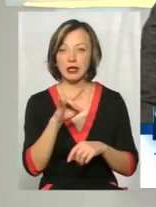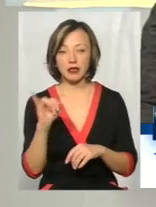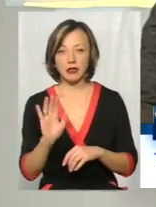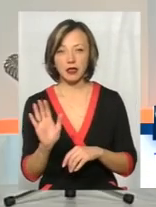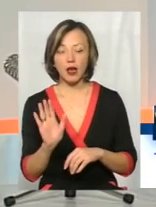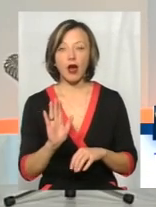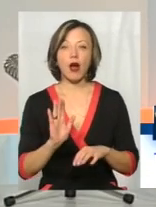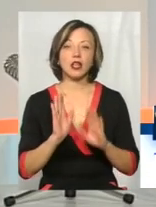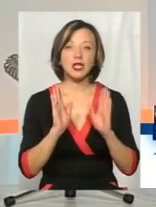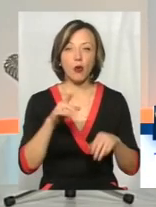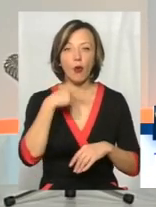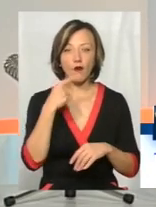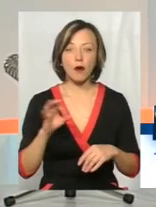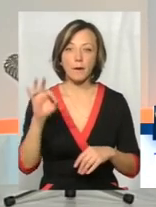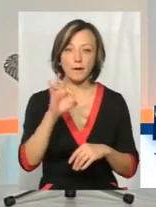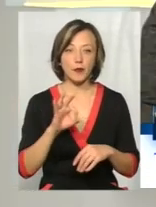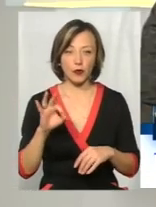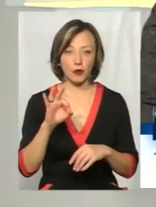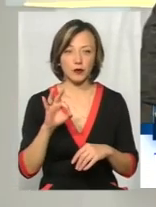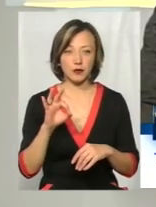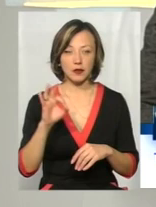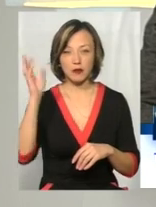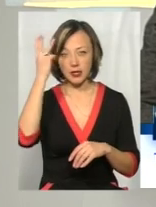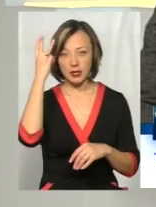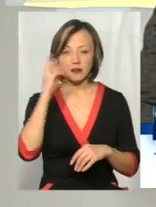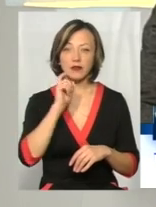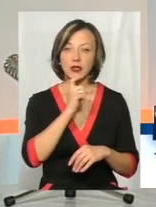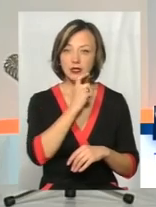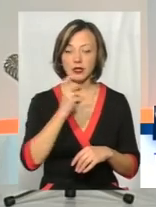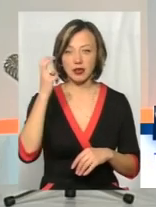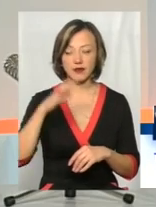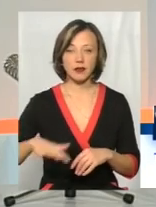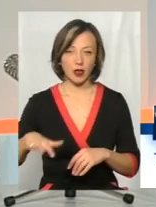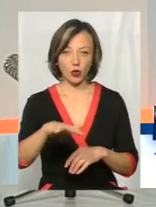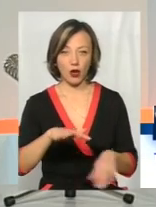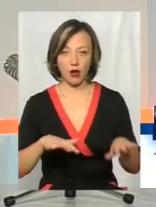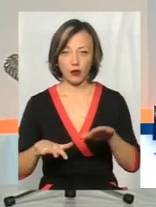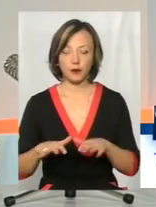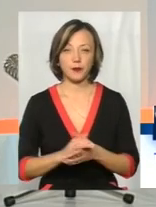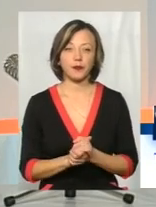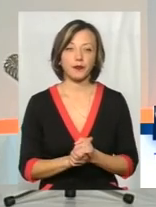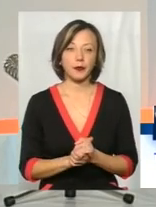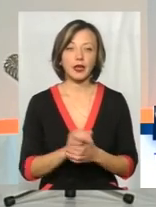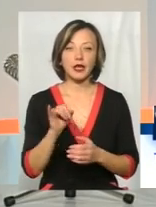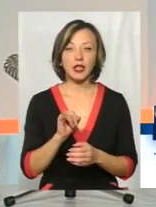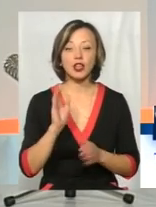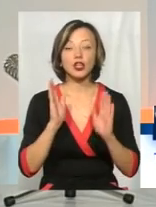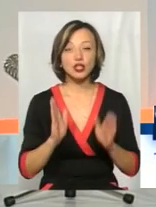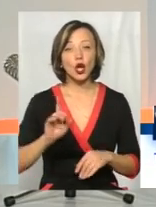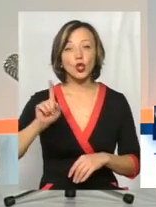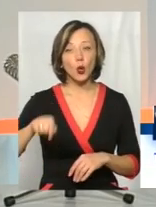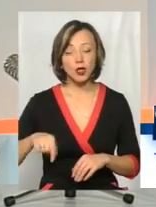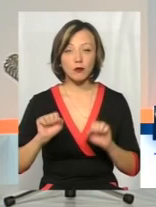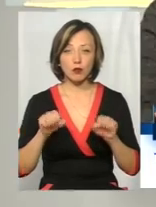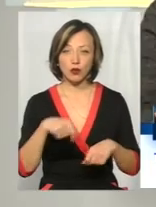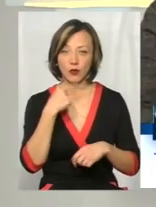Чи як? Мова йде... Взагалі, що в Хмельницькому, що в Вінниці, що в Києві. Так, територіально. Територіально. І лише тоді можна буде говорити,